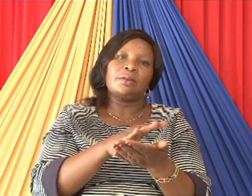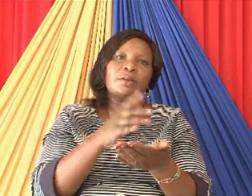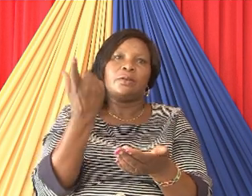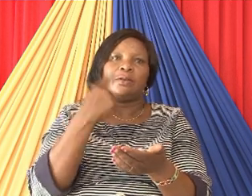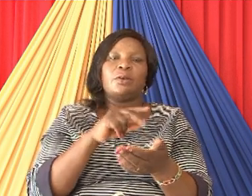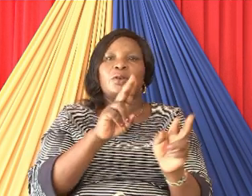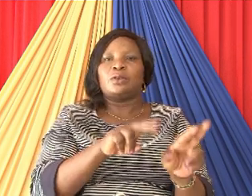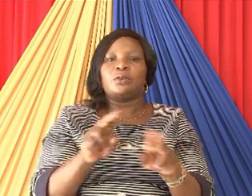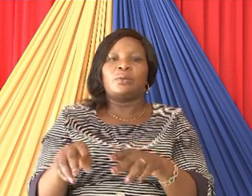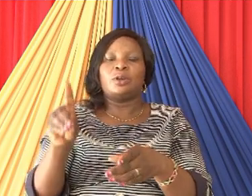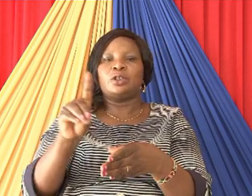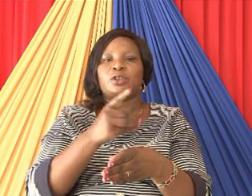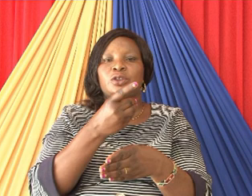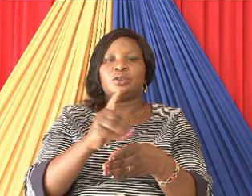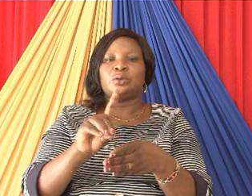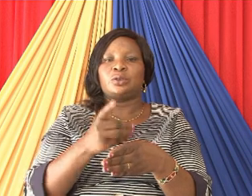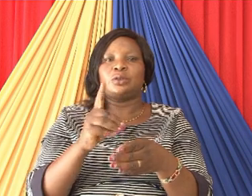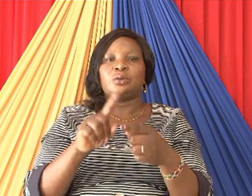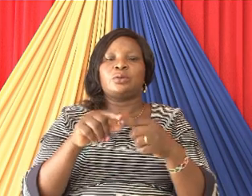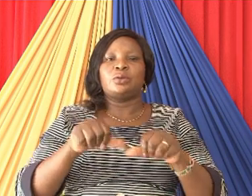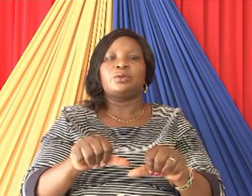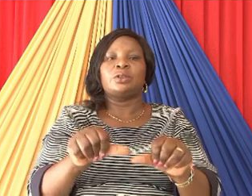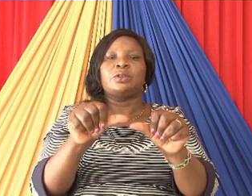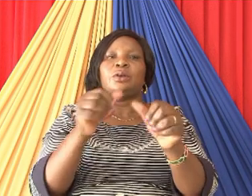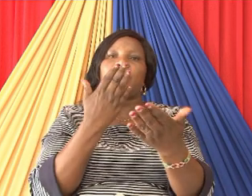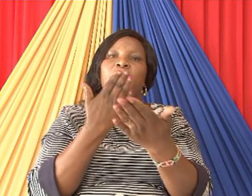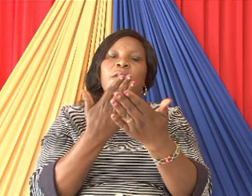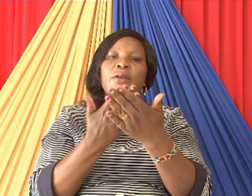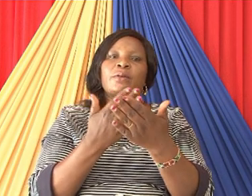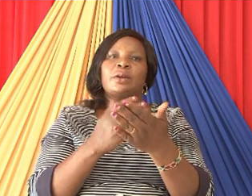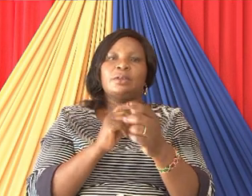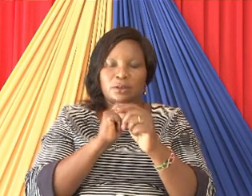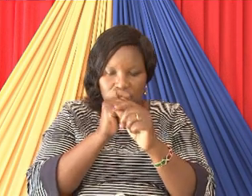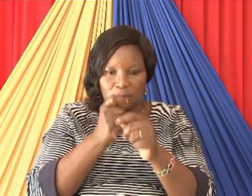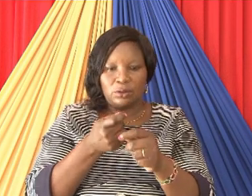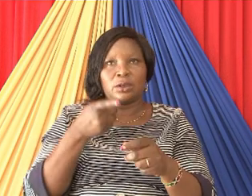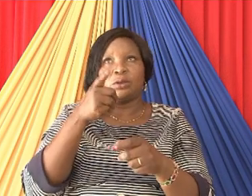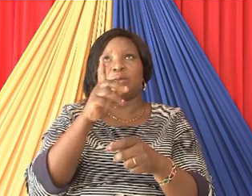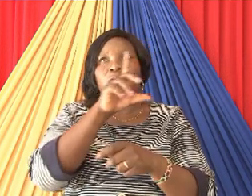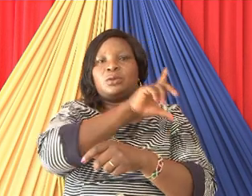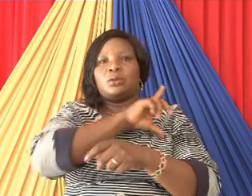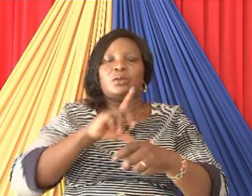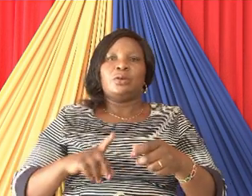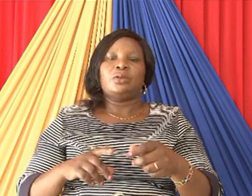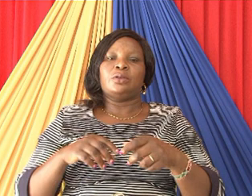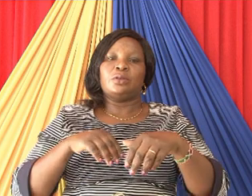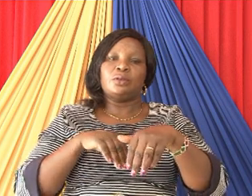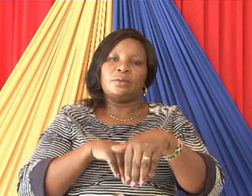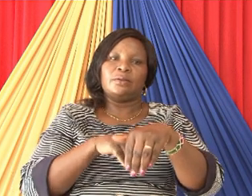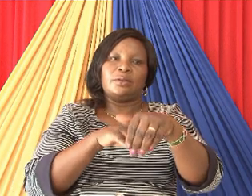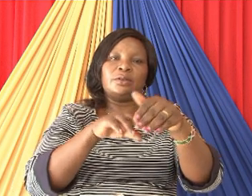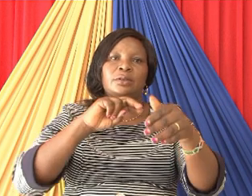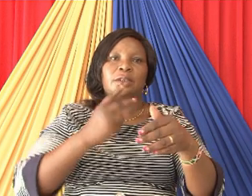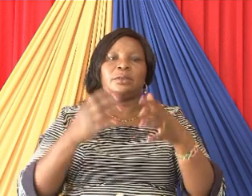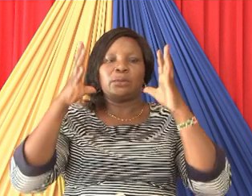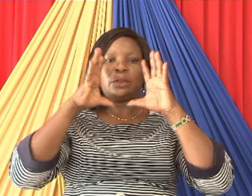church and other activities that we used to do. We thank you, we honor you. Twajikabidhi kwako Mungu. Enenda nasi, tubariki,